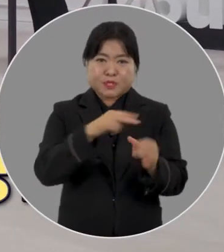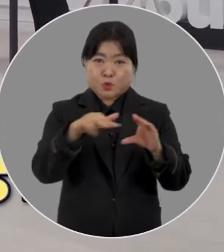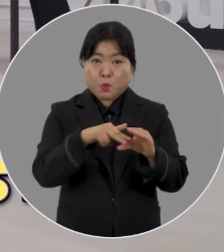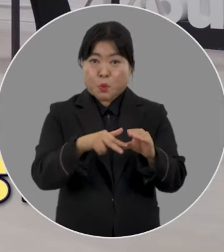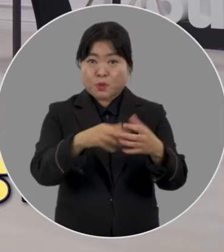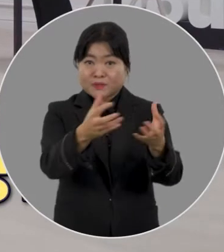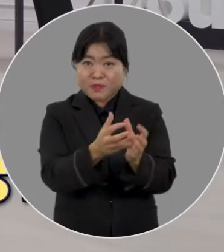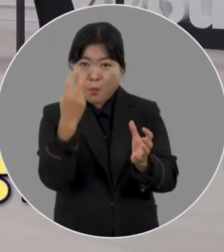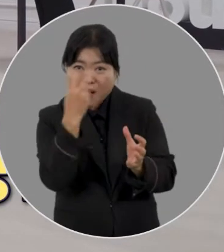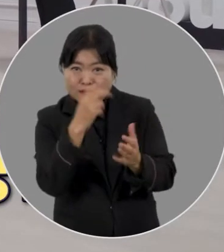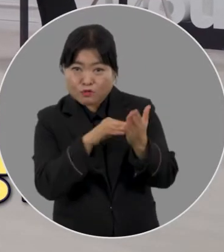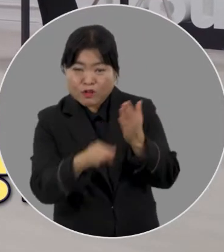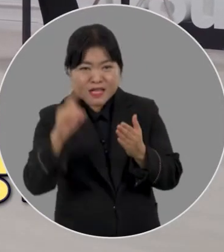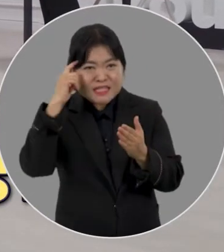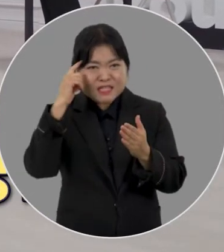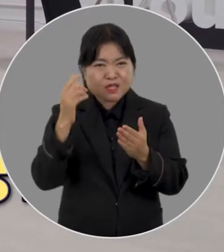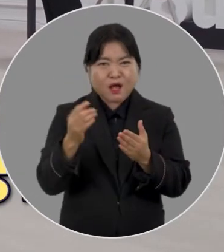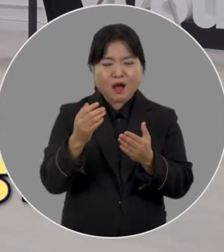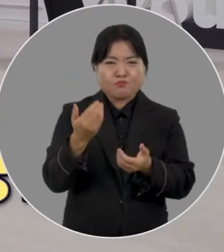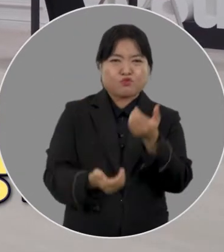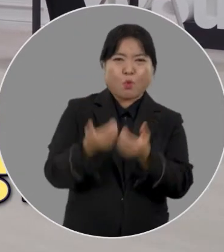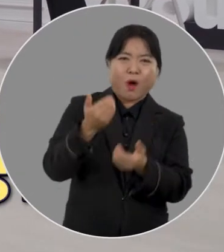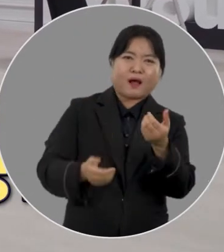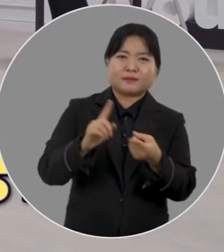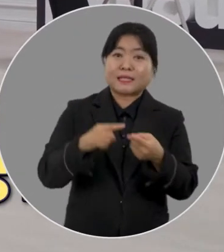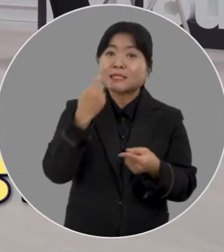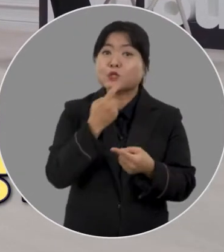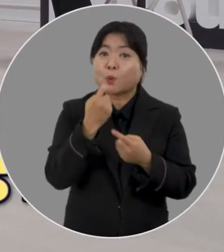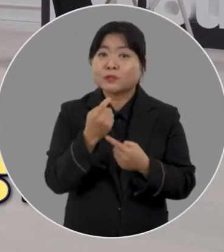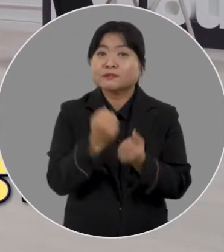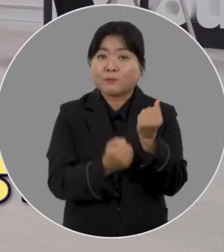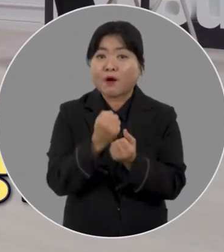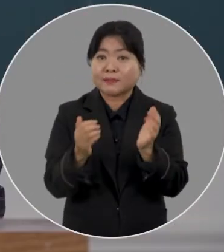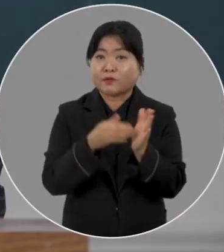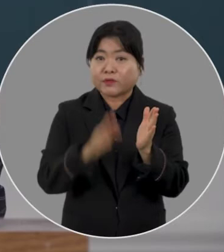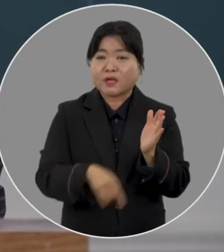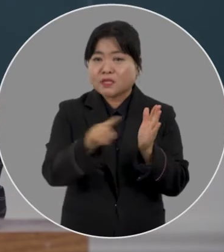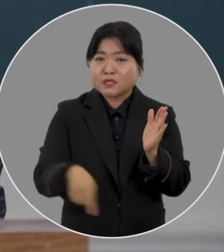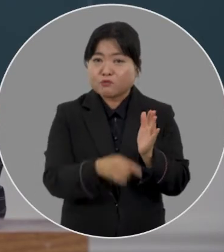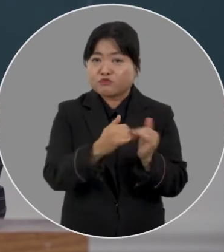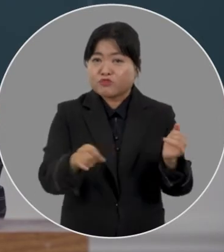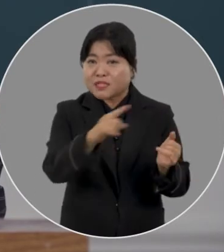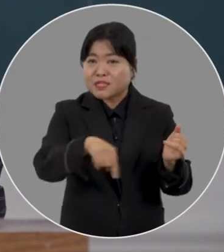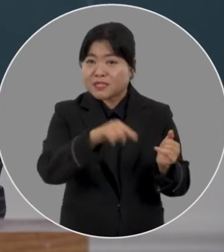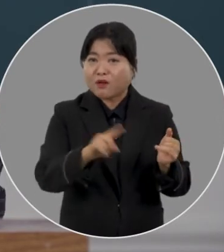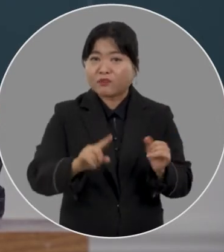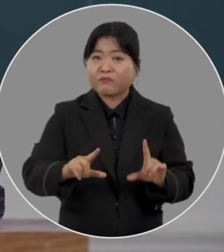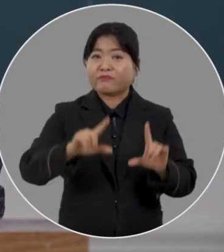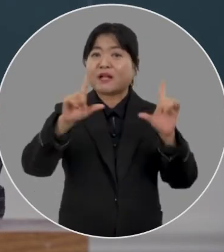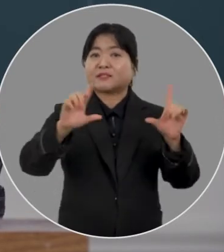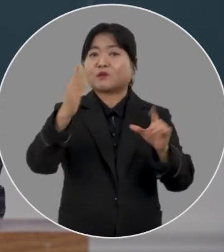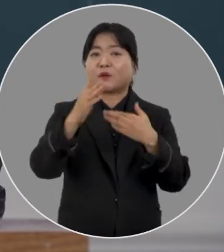이제 관찰한 다음에 인지 부조화라는 이론을 이제 설명을 하셨는데, 그러니까 이분들이